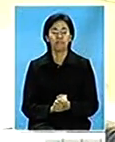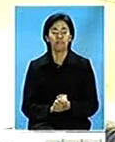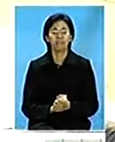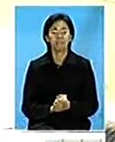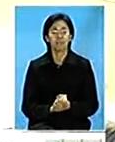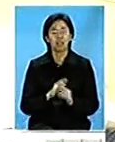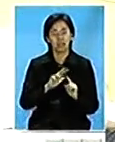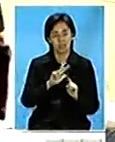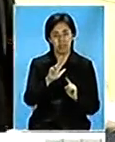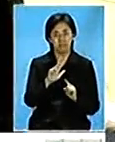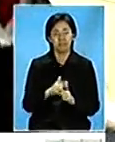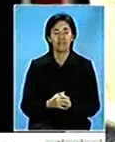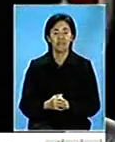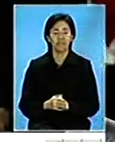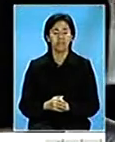ประการที่3ครับ